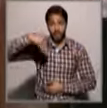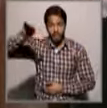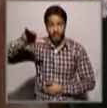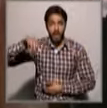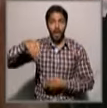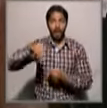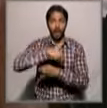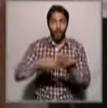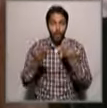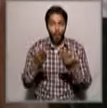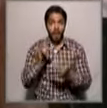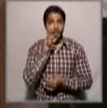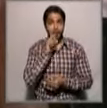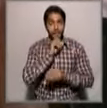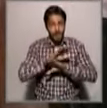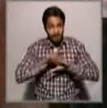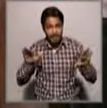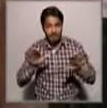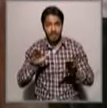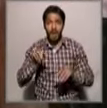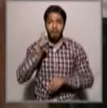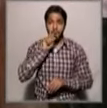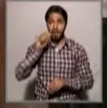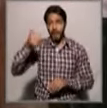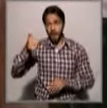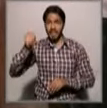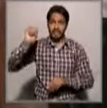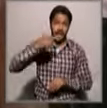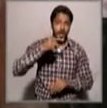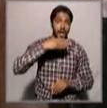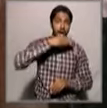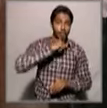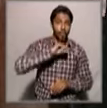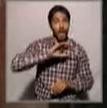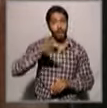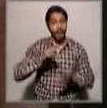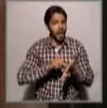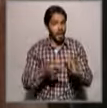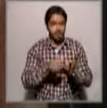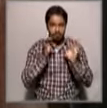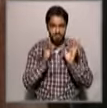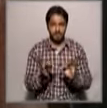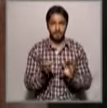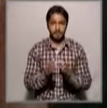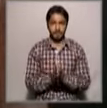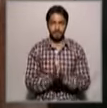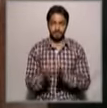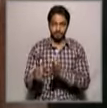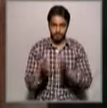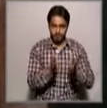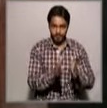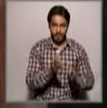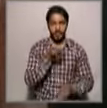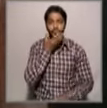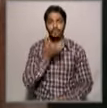واضح، وحضرتك اعتمرتي قبل كده كتير مش كده؟ ايوه. حاضر. حاضر يا استاذة منى. الدكتور